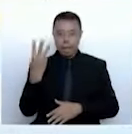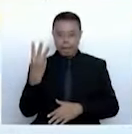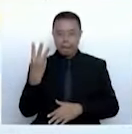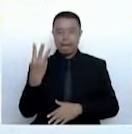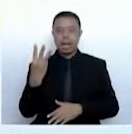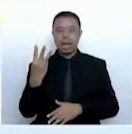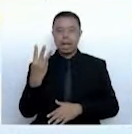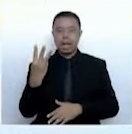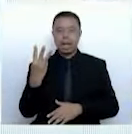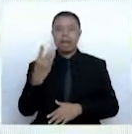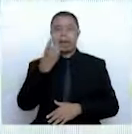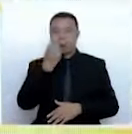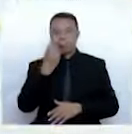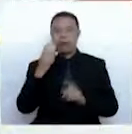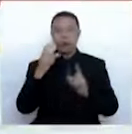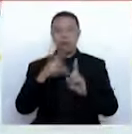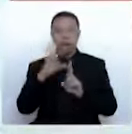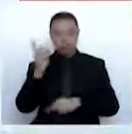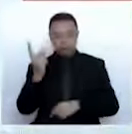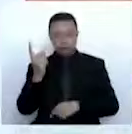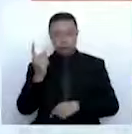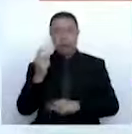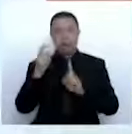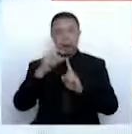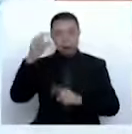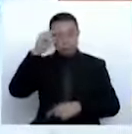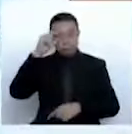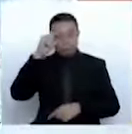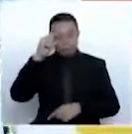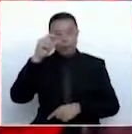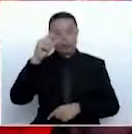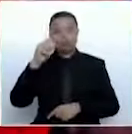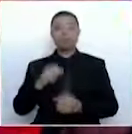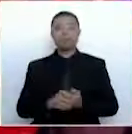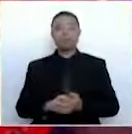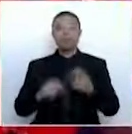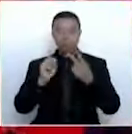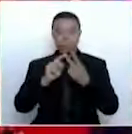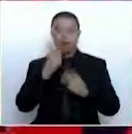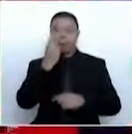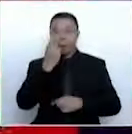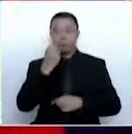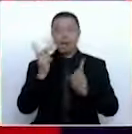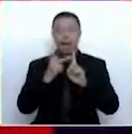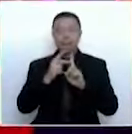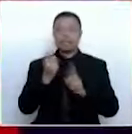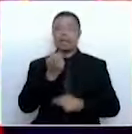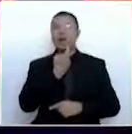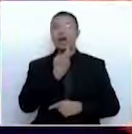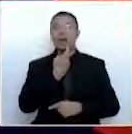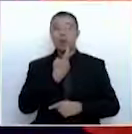3, Bapak Dr. Insinyur Pramono Anung Wibowo MM dan Bapak Haji Rano